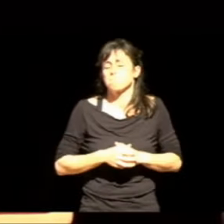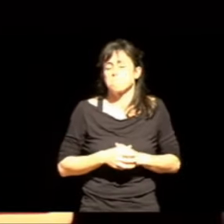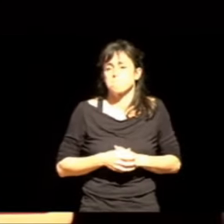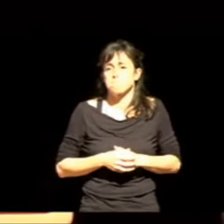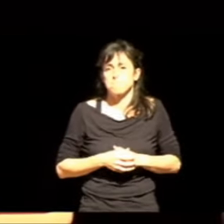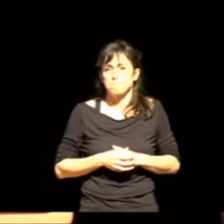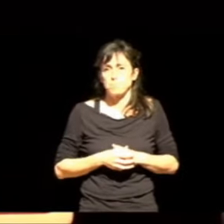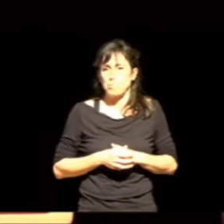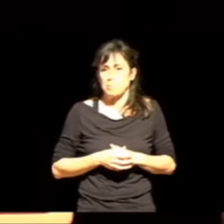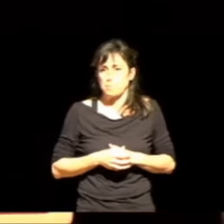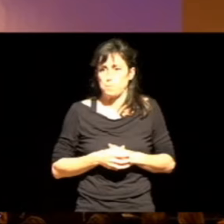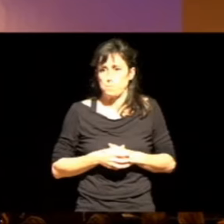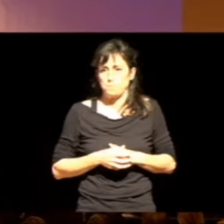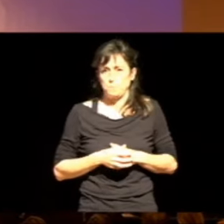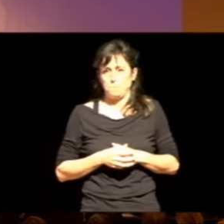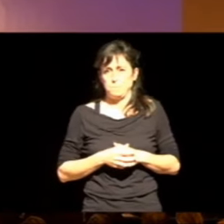Bai, bueno,